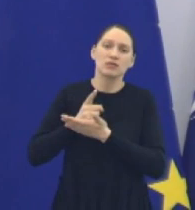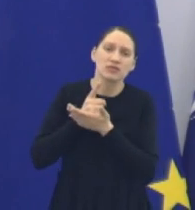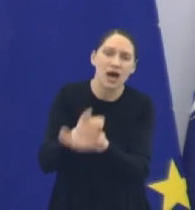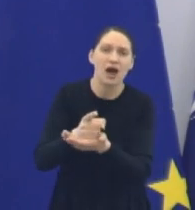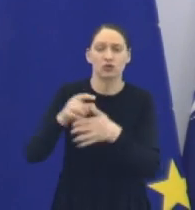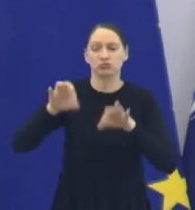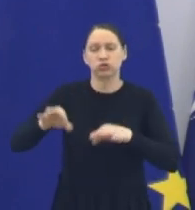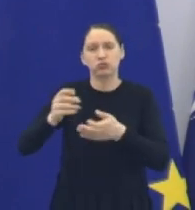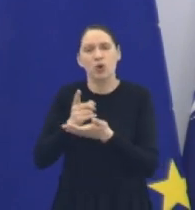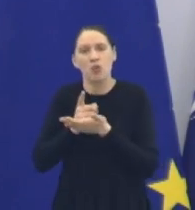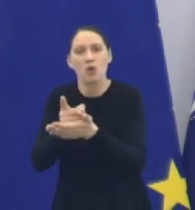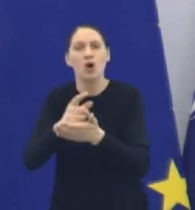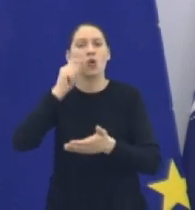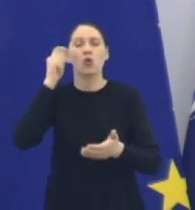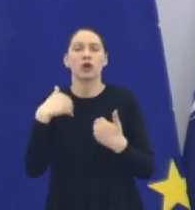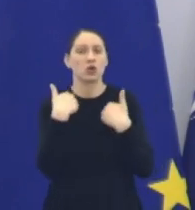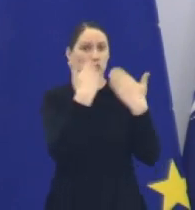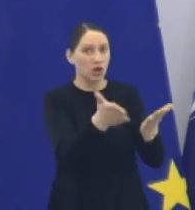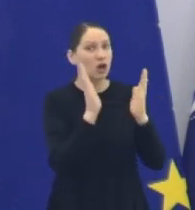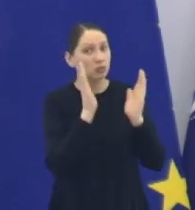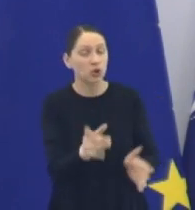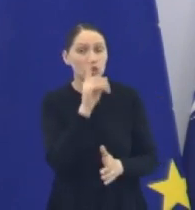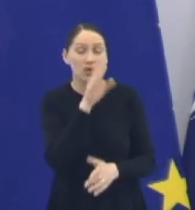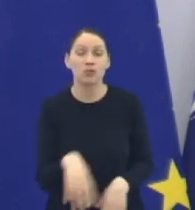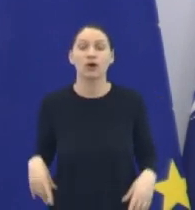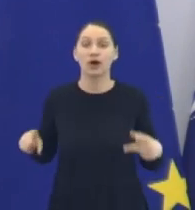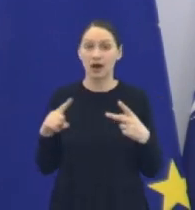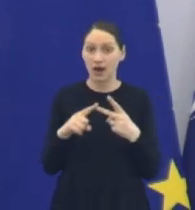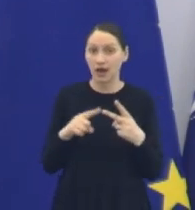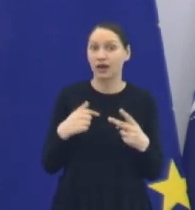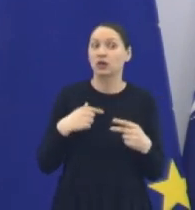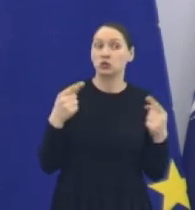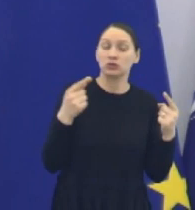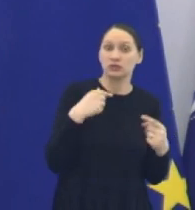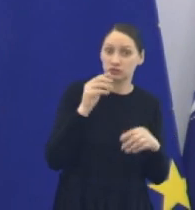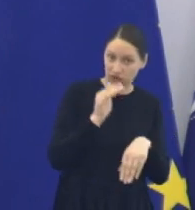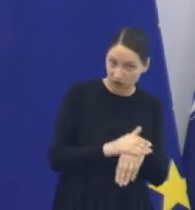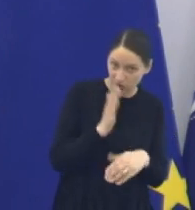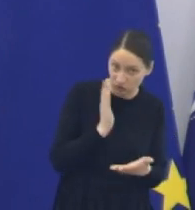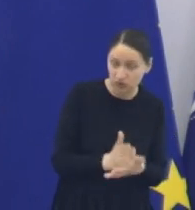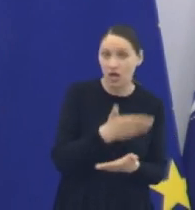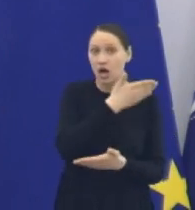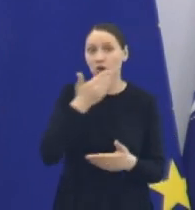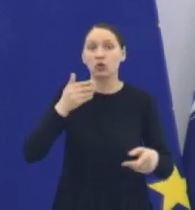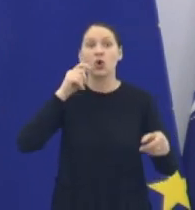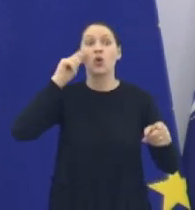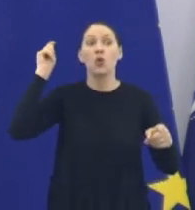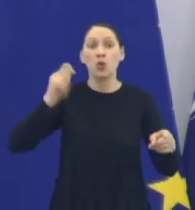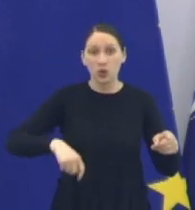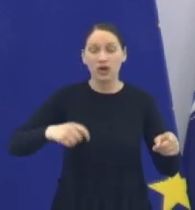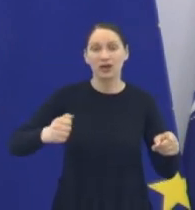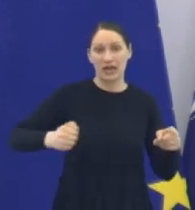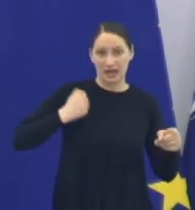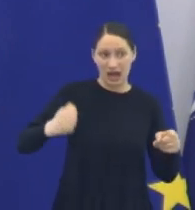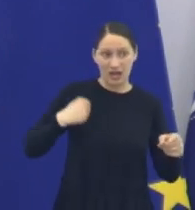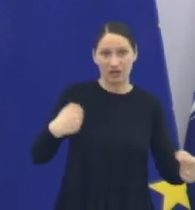tiekimų Ukrainai? Ir kitas klausimas, ar jūs galite patvirtinti ar paneigti, kad Ukrainos kariai čia atvykstantis į mokymus